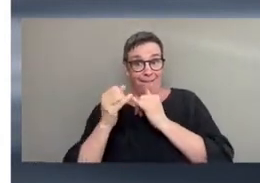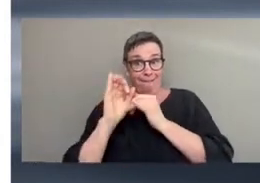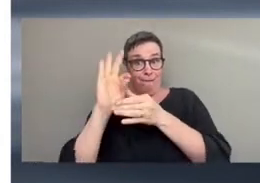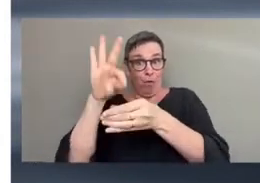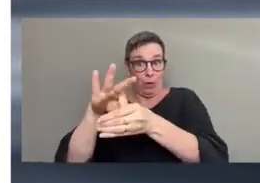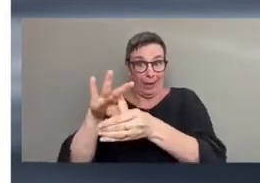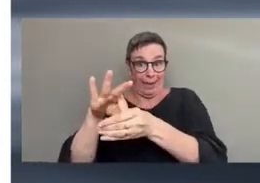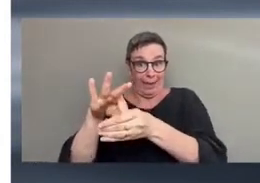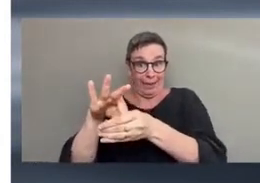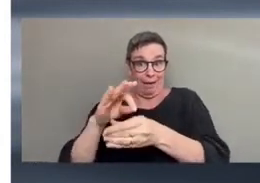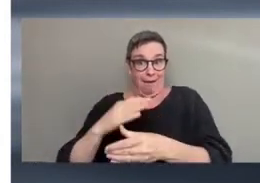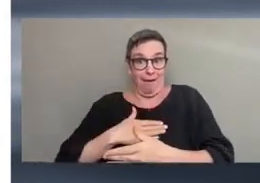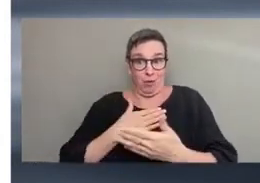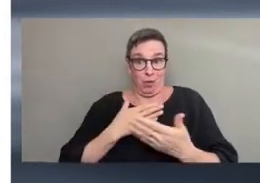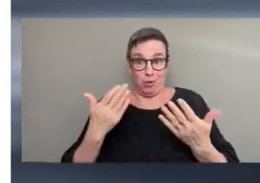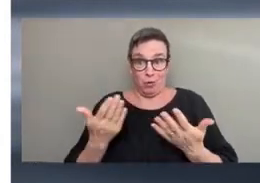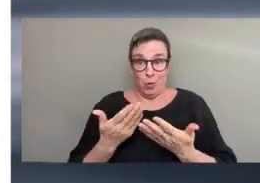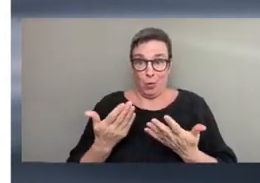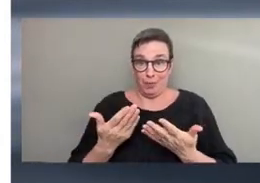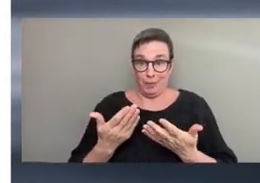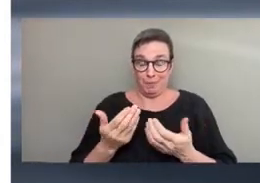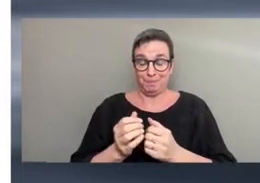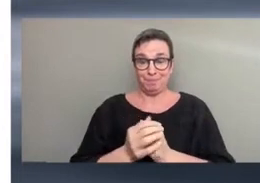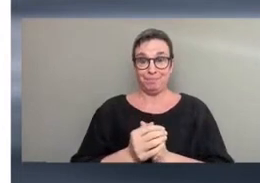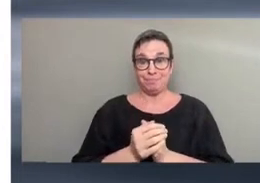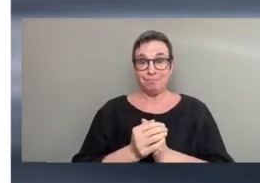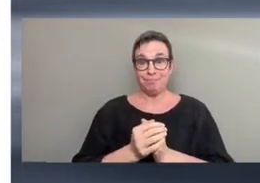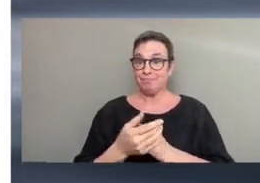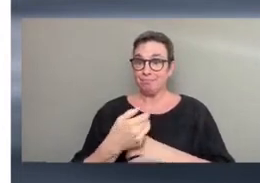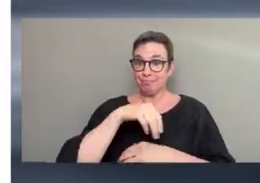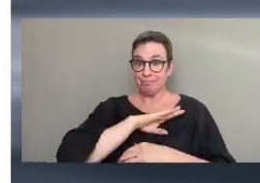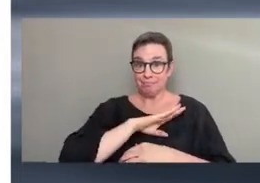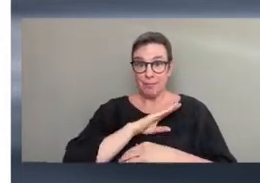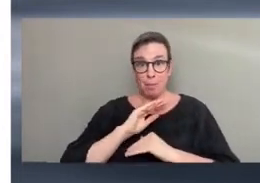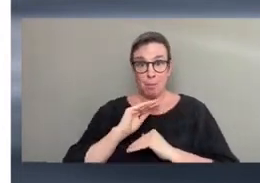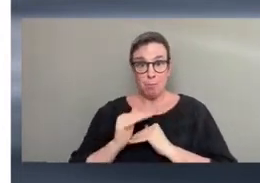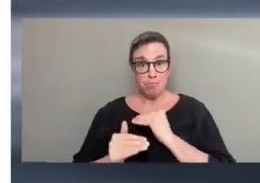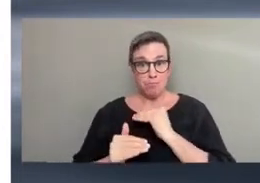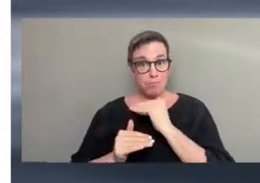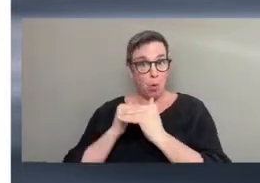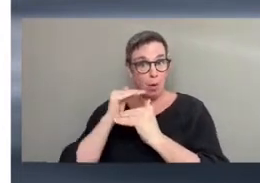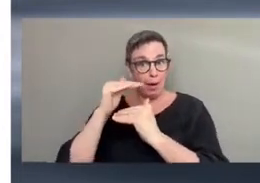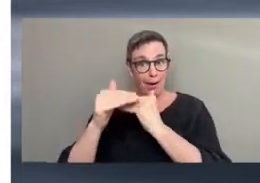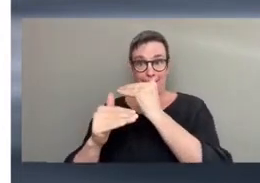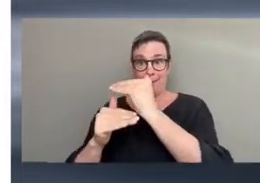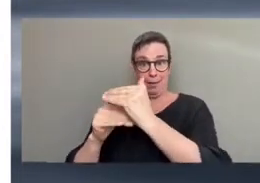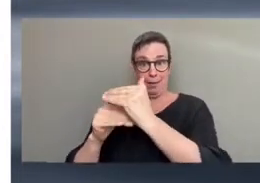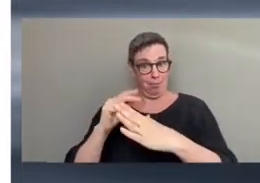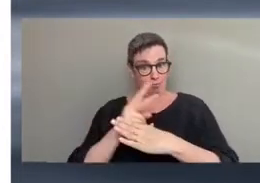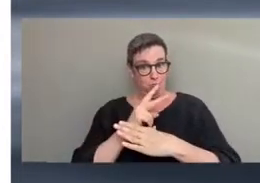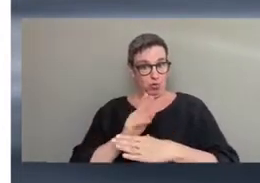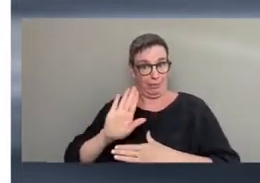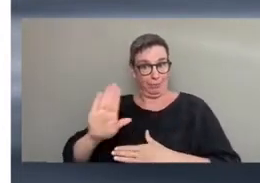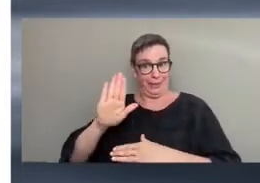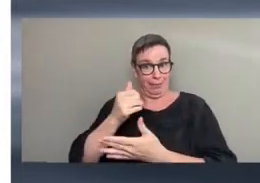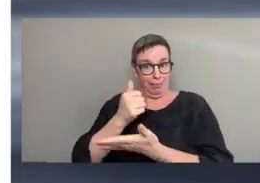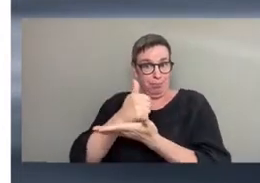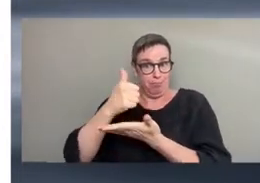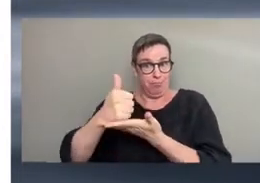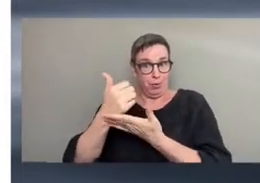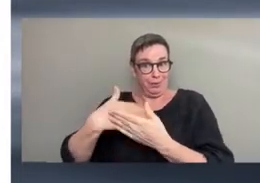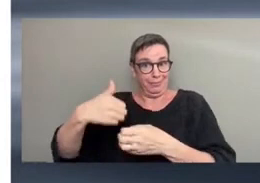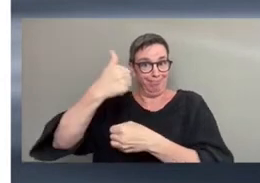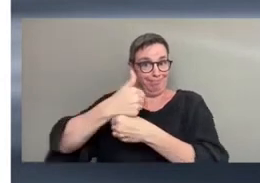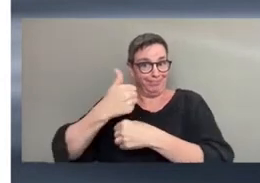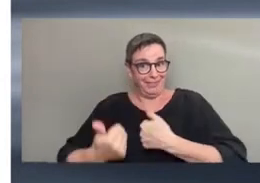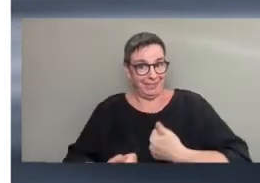pouvoir, grâce à l'avancée et au projet fait par la Poste, et en